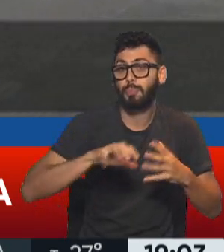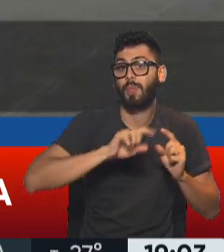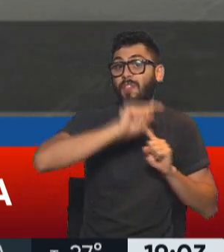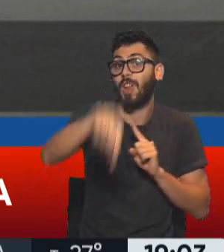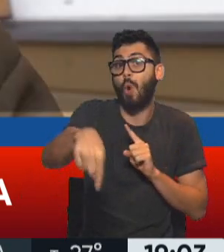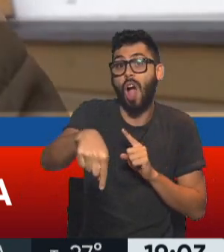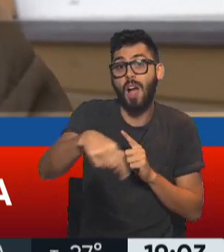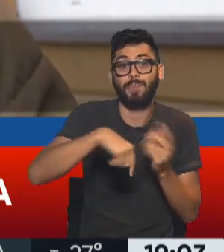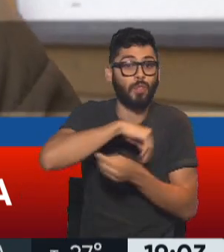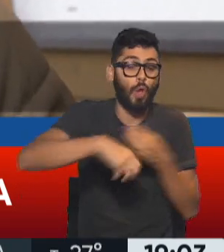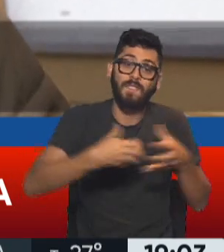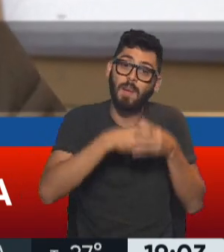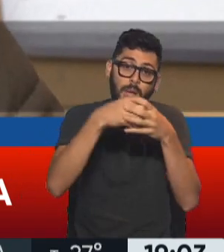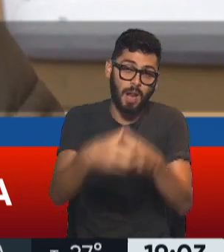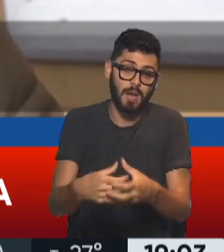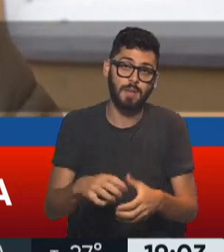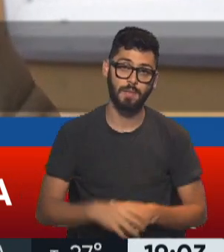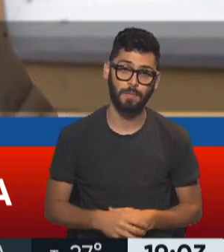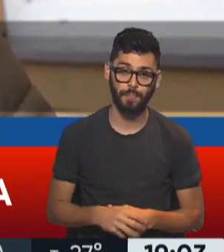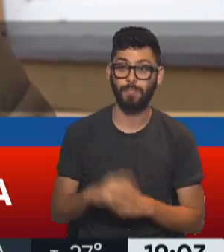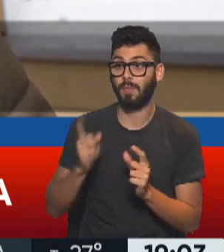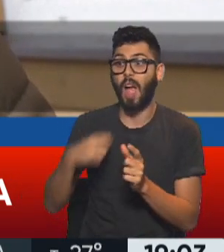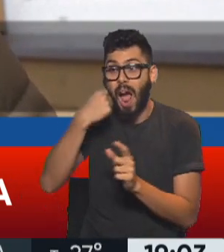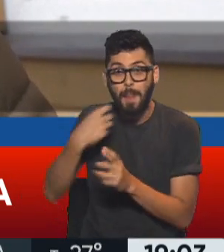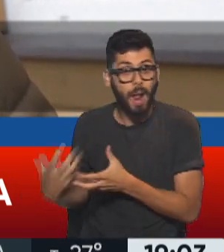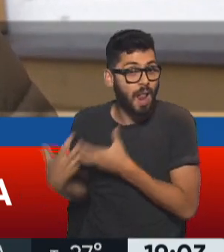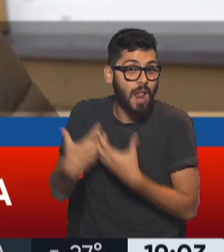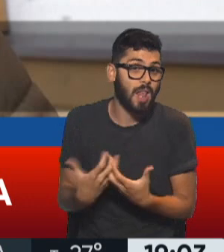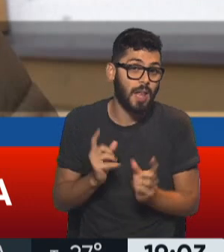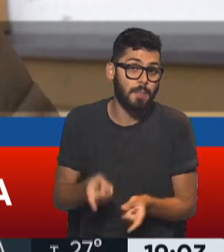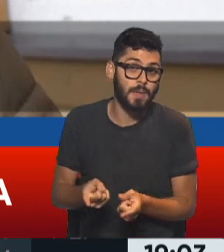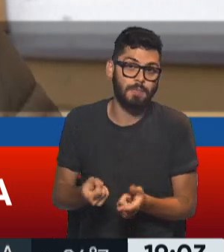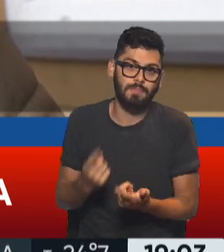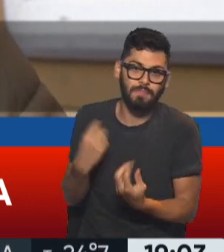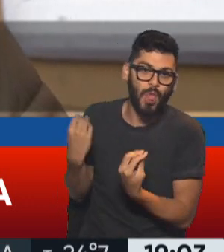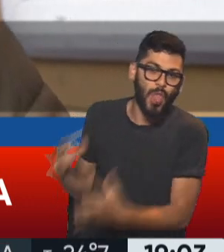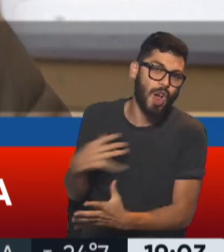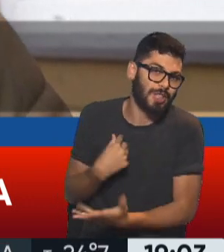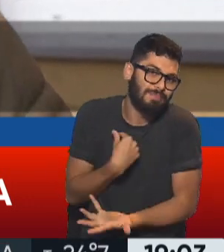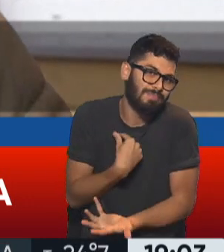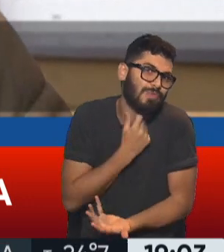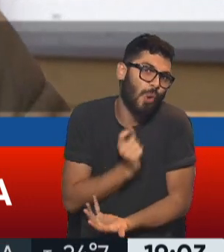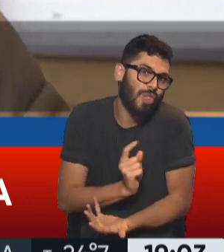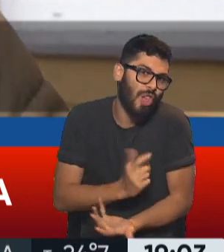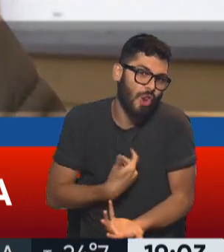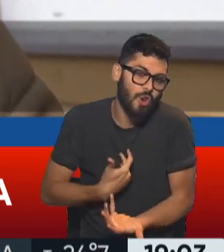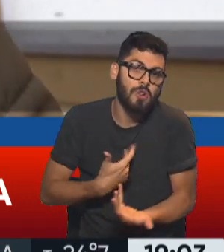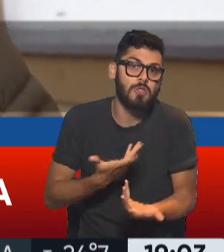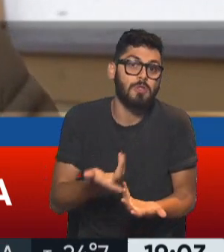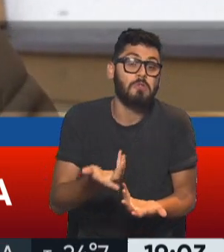своєю родиною, перевезли навіть з собою тварин, які не захотіли залишити в своїй домівці.